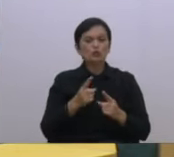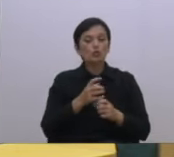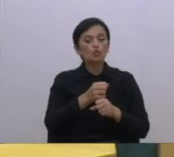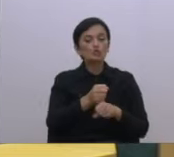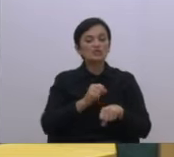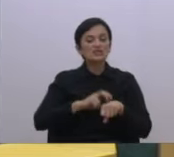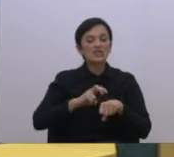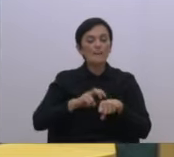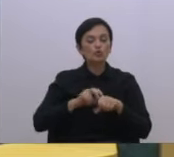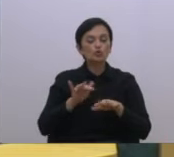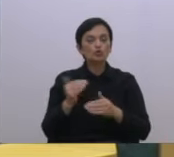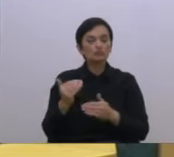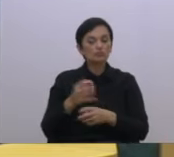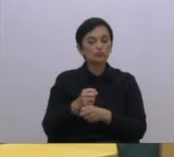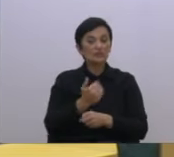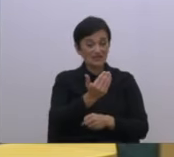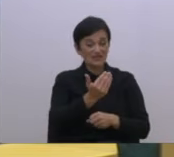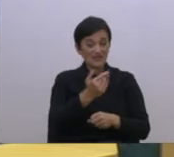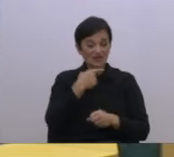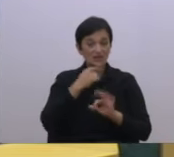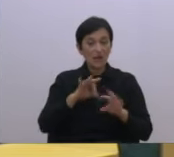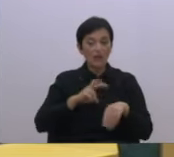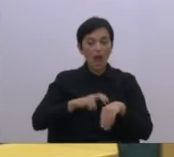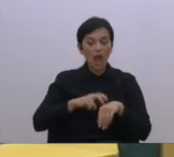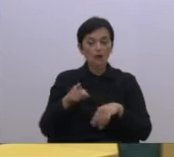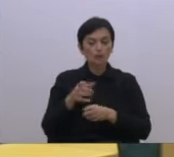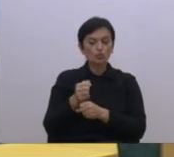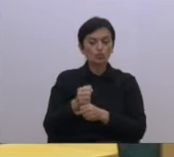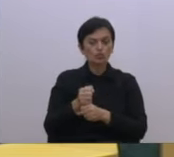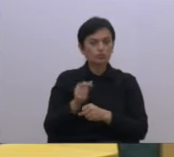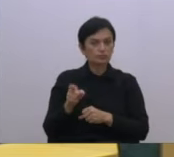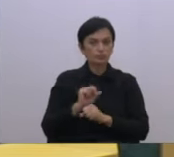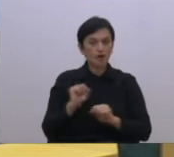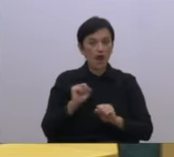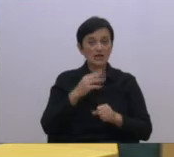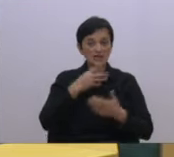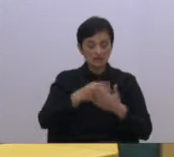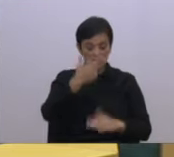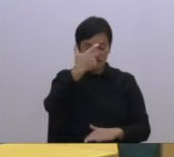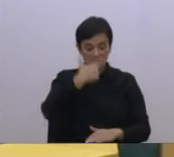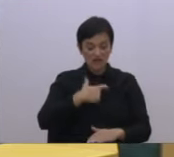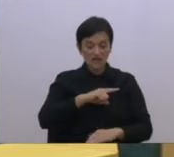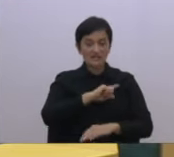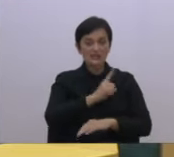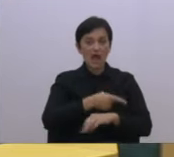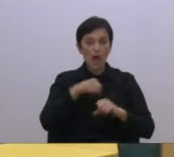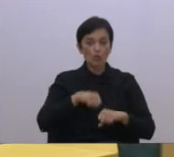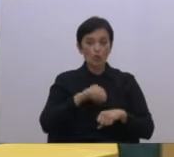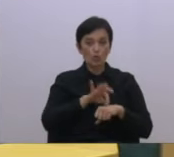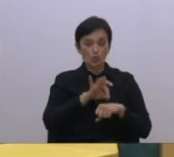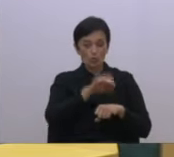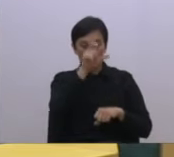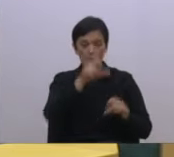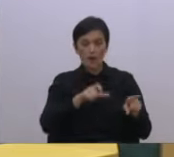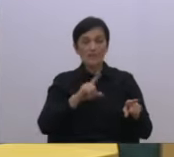სამედიცინო საქმიანობას თქვენივე განმარტებით ექიმს და რატო უზღუდავთ საკუთარი სხეულისადმი ძალაუფლებას პაციენტს ამ შემთხვევაში?